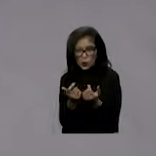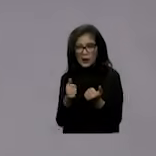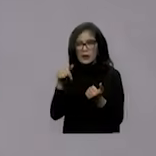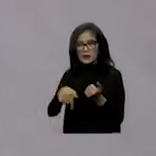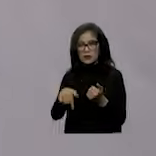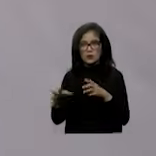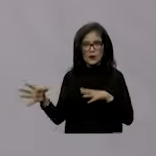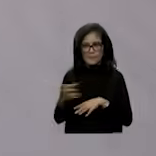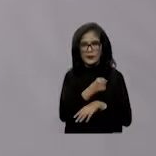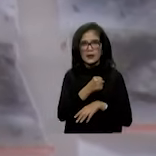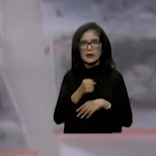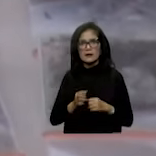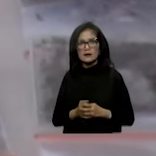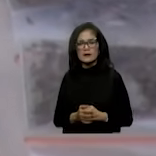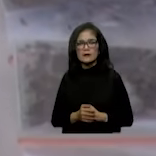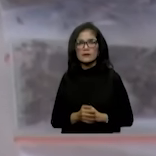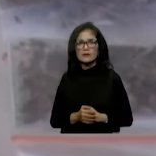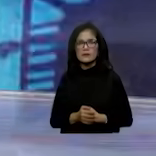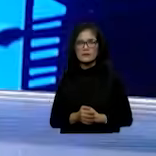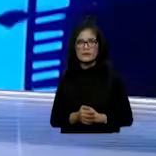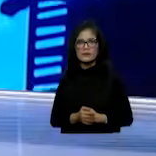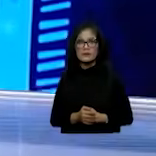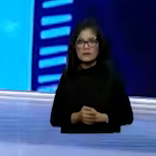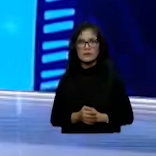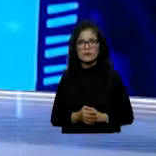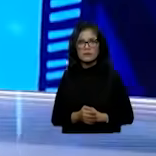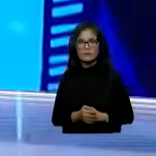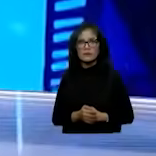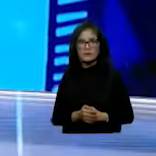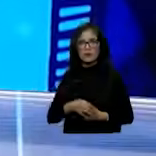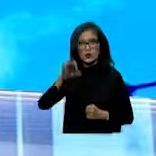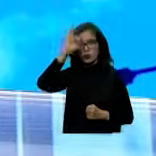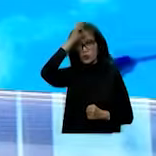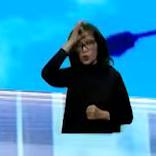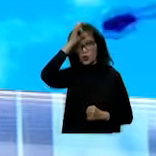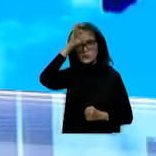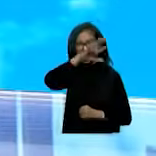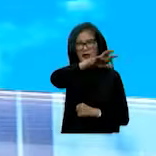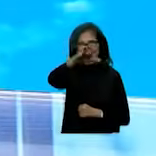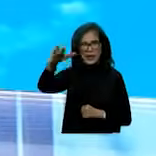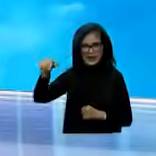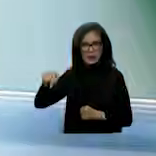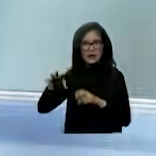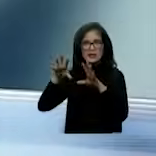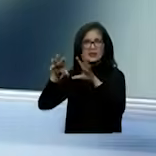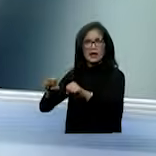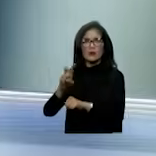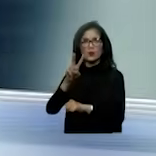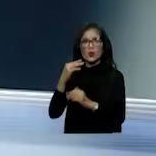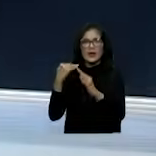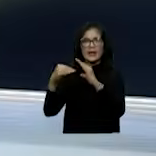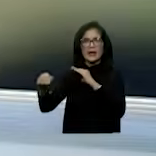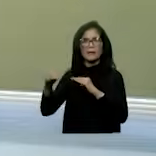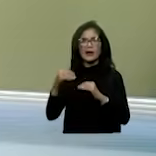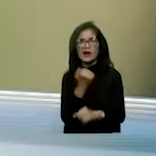Dari Jakarta, Tim Liputan iNews melaporkan. Sementara itu, Polda Metro Jaya juga menangkap 2 kurir narkoba jenis sabu dan